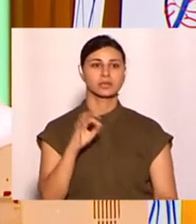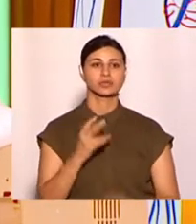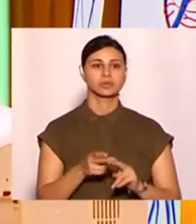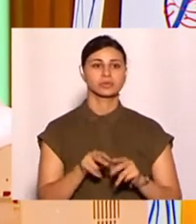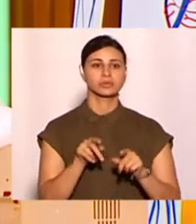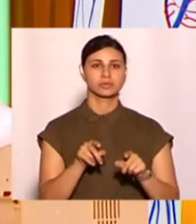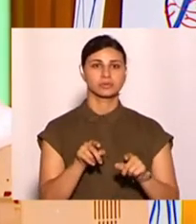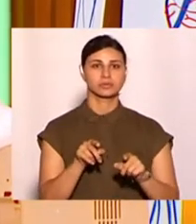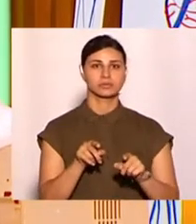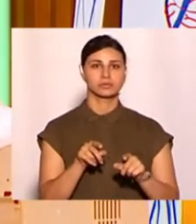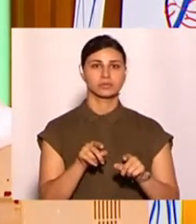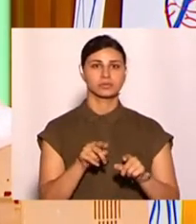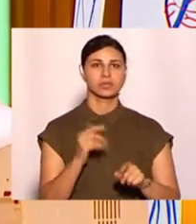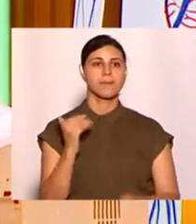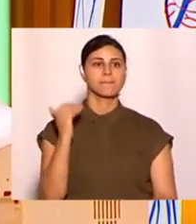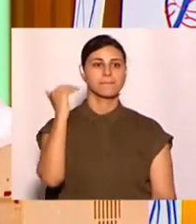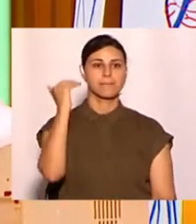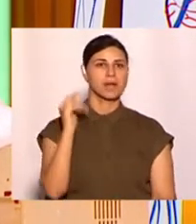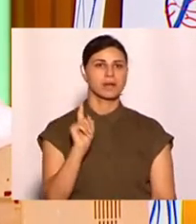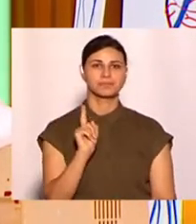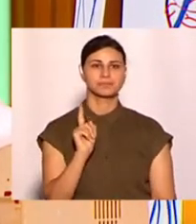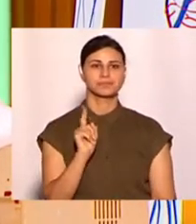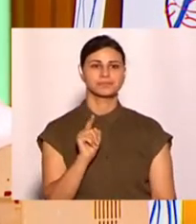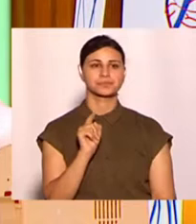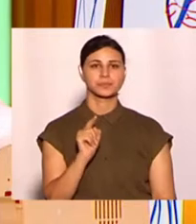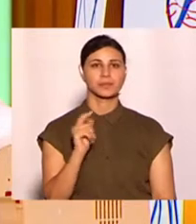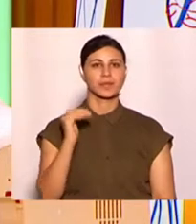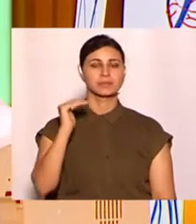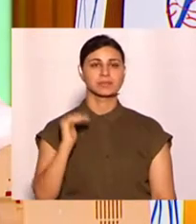ანუ 90 გრადუსზე ზემოთ ხელს არ მწევთ. ამის დაბლა